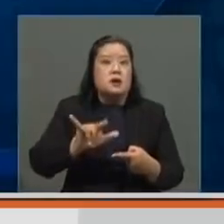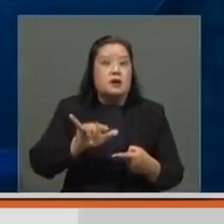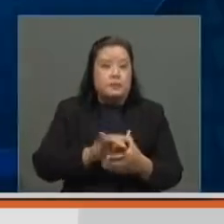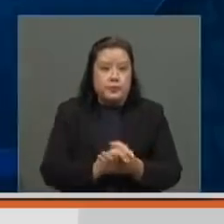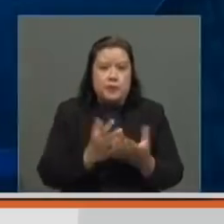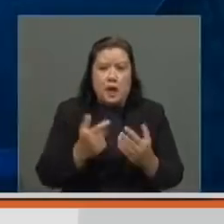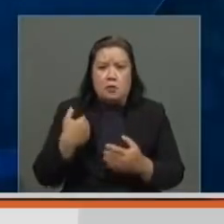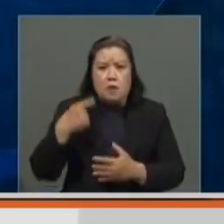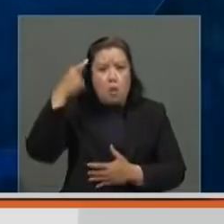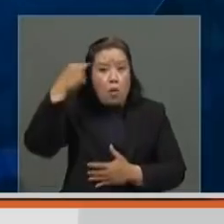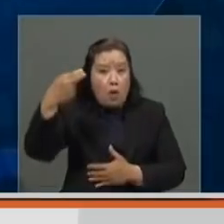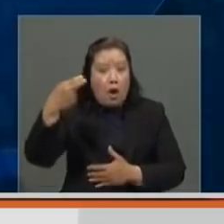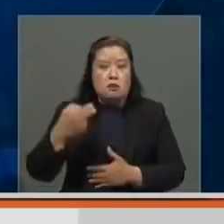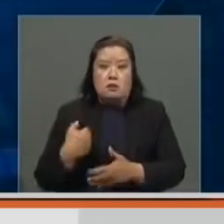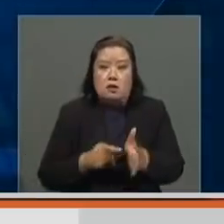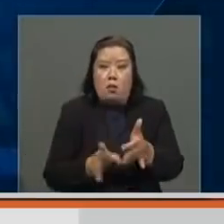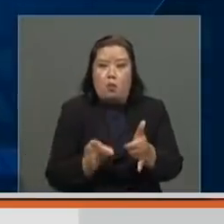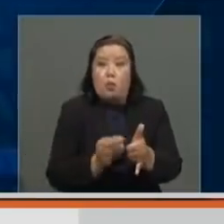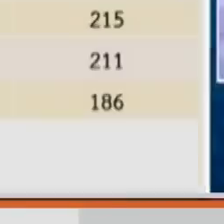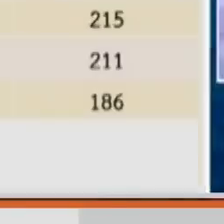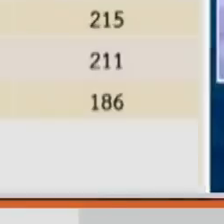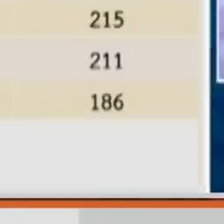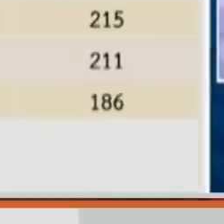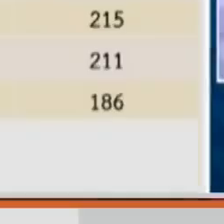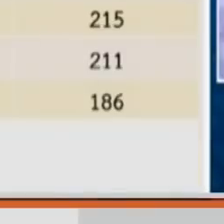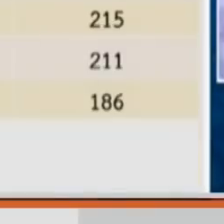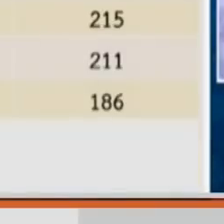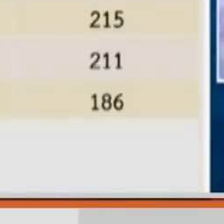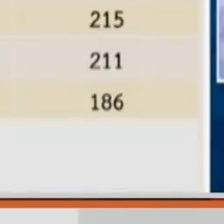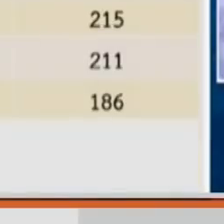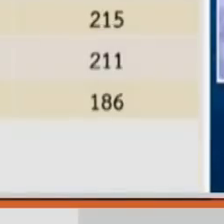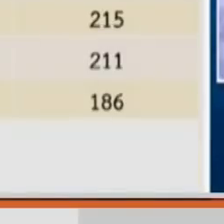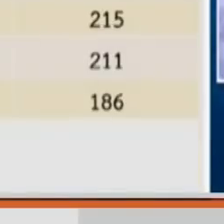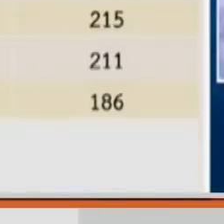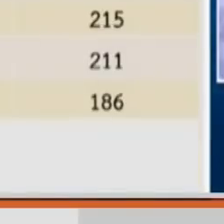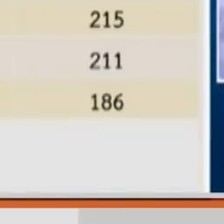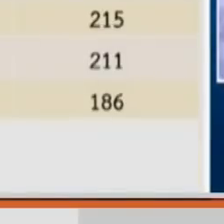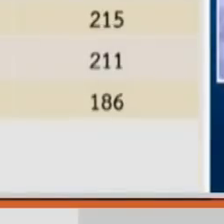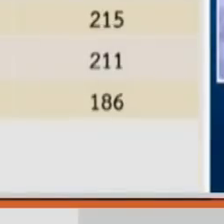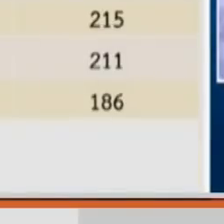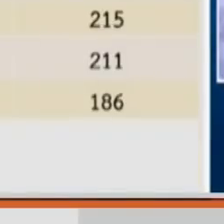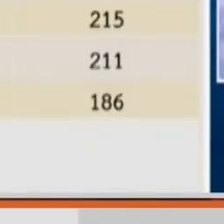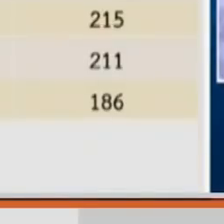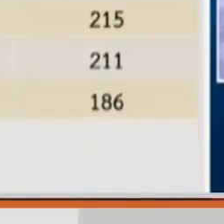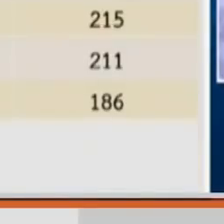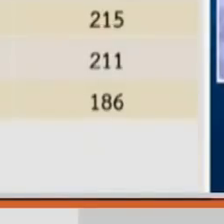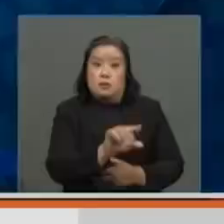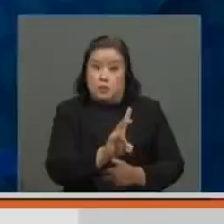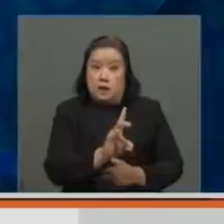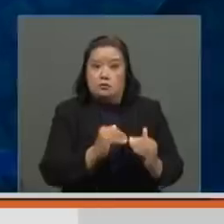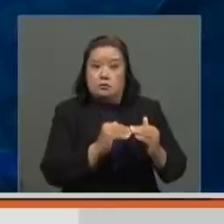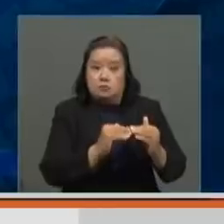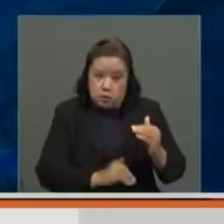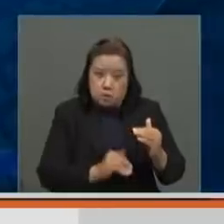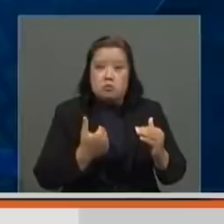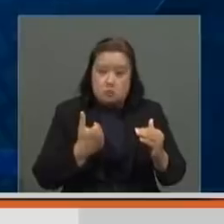ดเชื้อจากการค้นหาเชิงรุกในพื้นที่ชุมชน97คนติดเชื้อจากต่างประเทศมี1คนยอดส